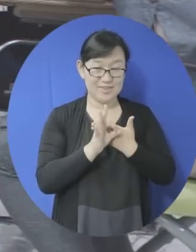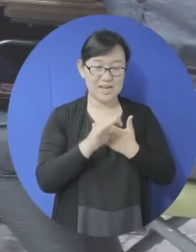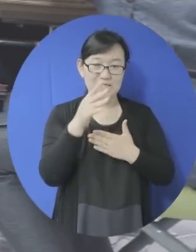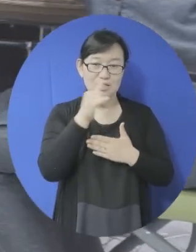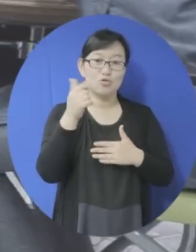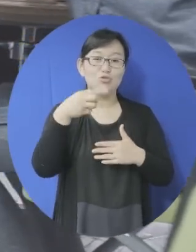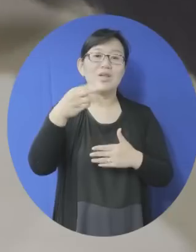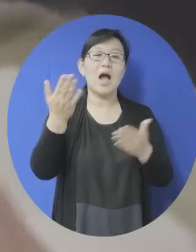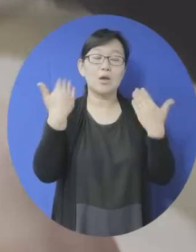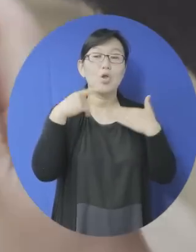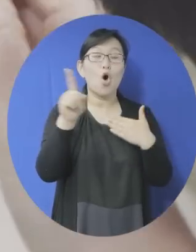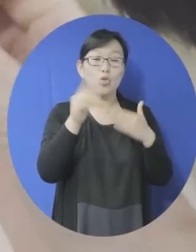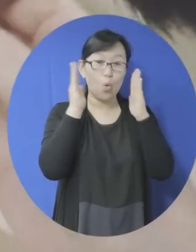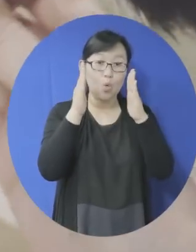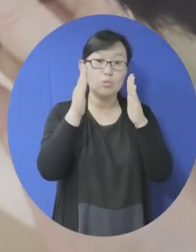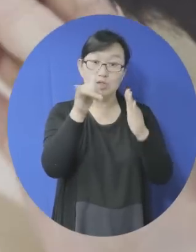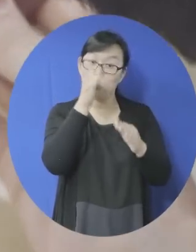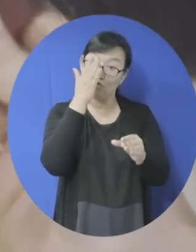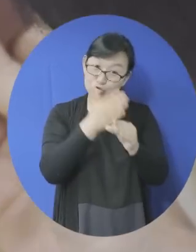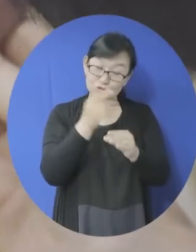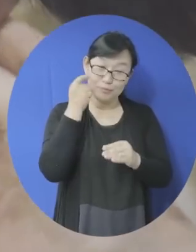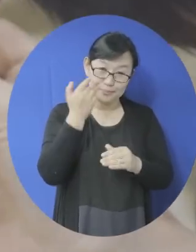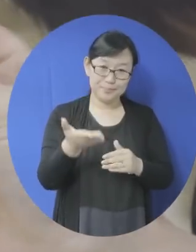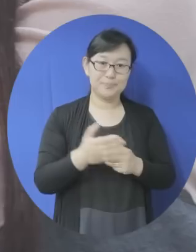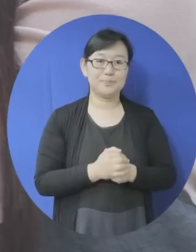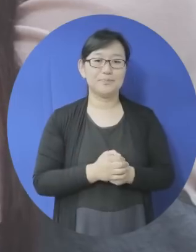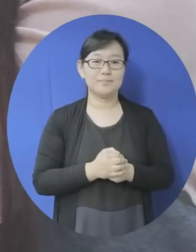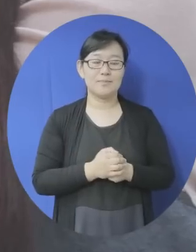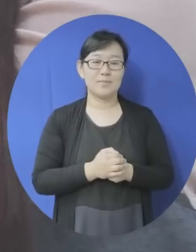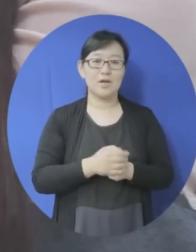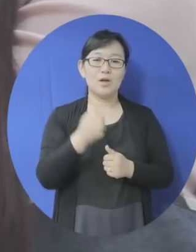그럼 세종누리학교엔 어떤 교육이 펼쳐질까요?